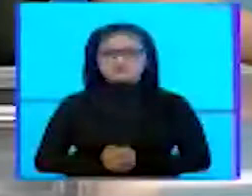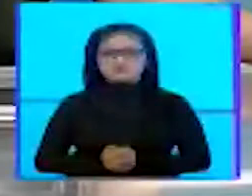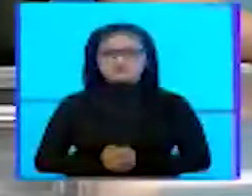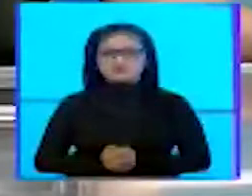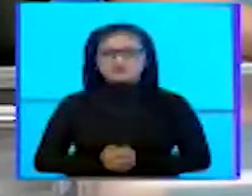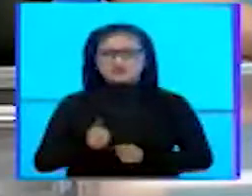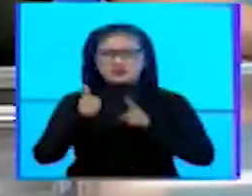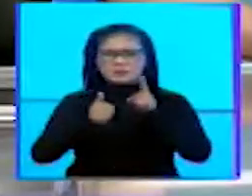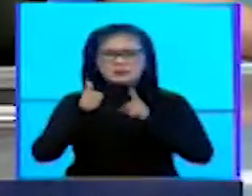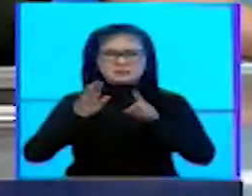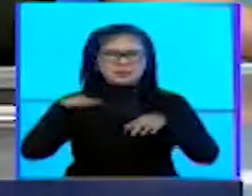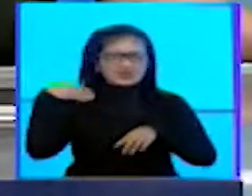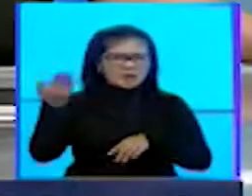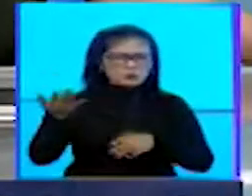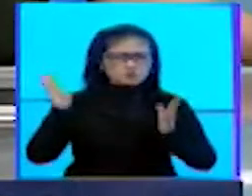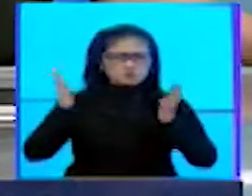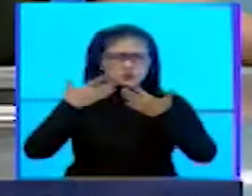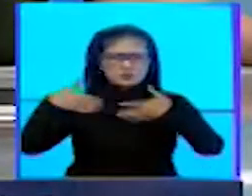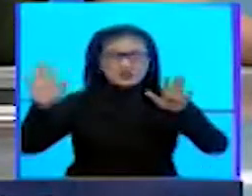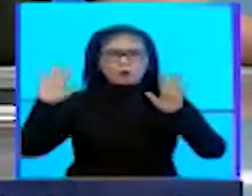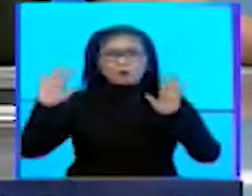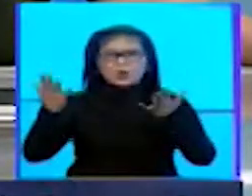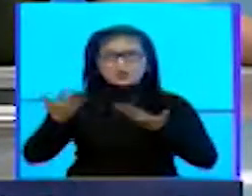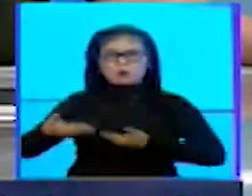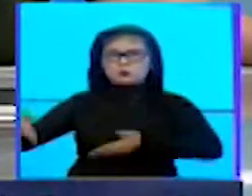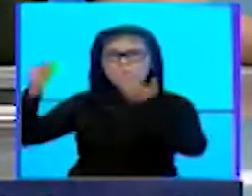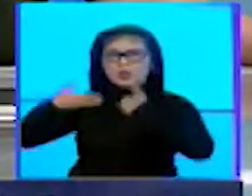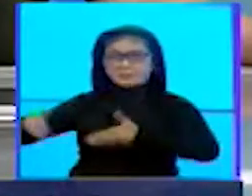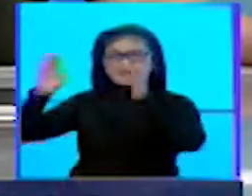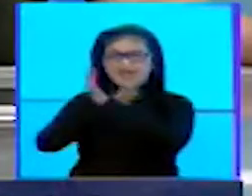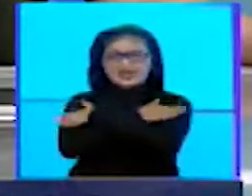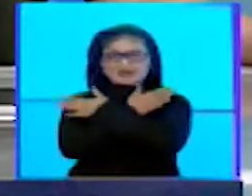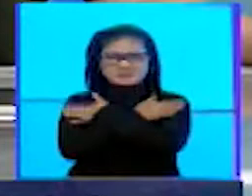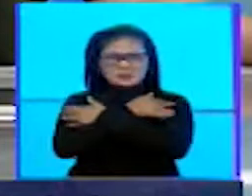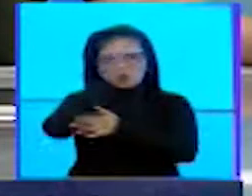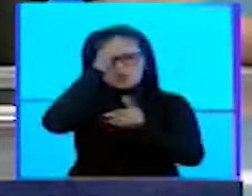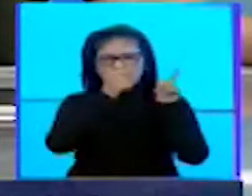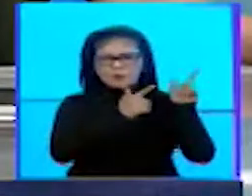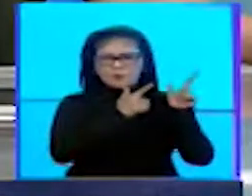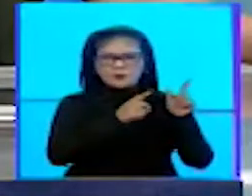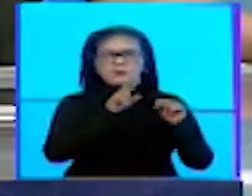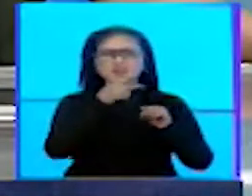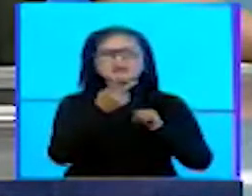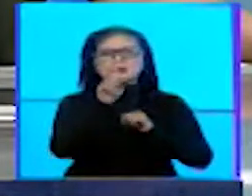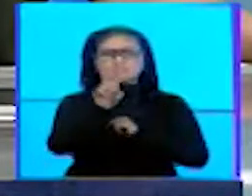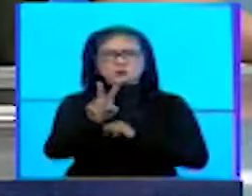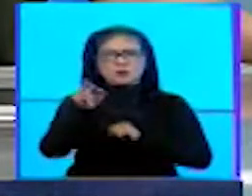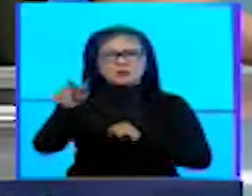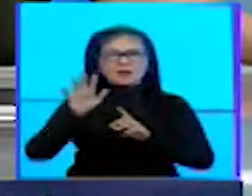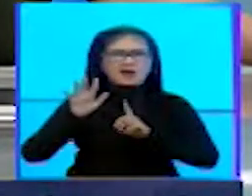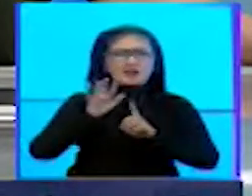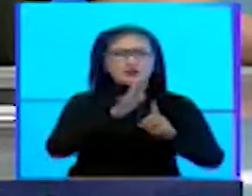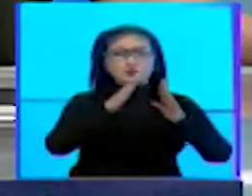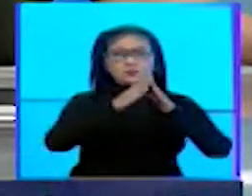Pemirsa, 16 tahun hilang saat tsunami Aceh, seorang personel Brimob Resimen 2 Kedung Halang Bogor ditemukan di Rumah Sakit Jiwa Banda Aceh. Keluarga besar